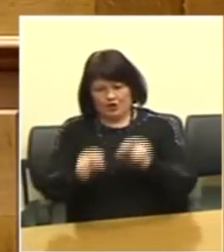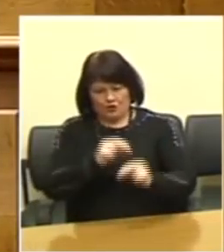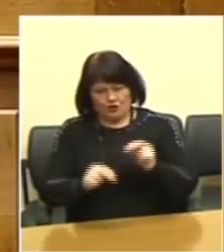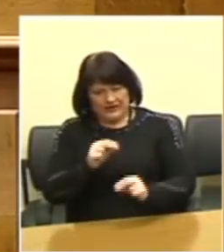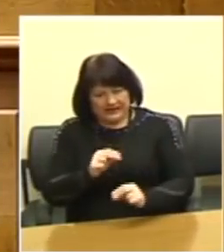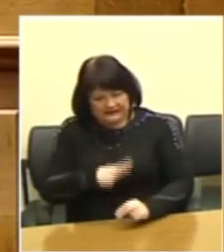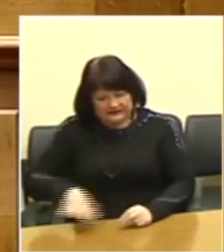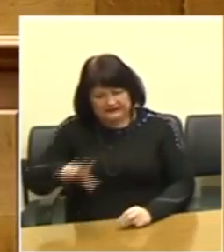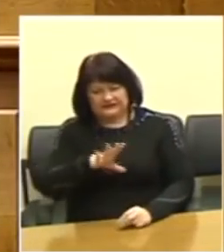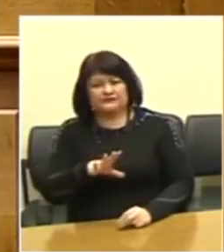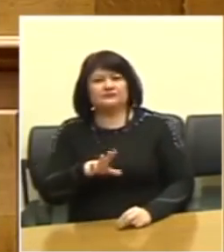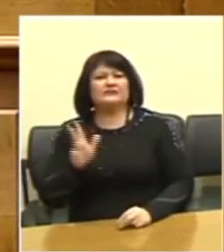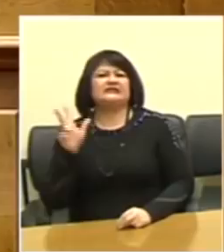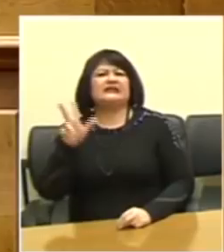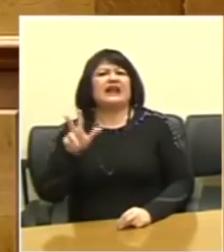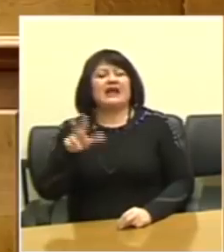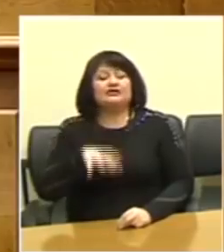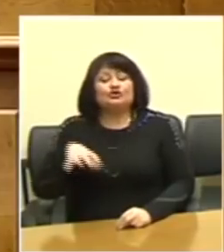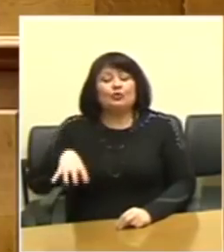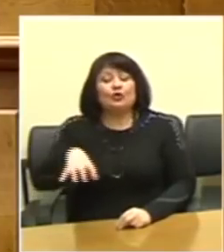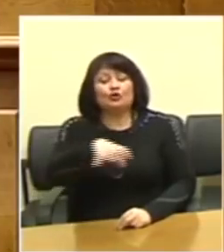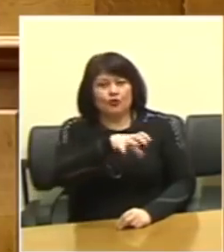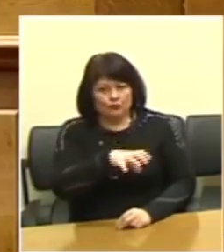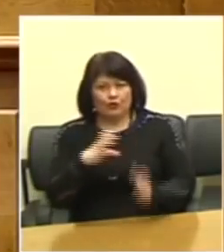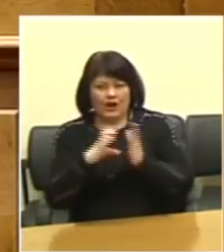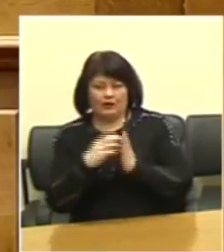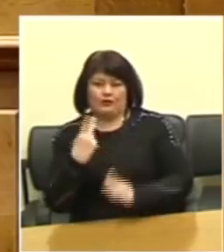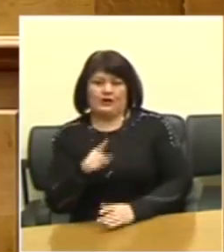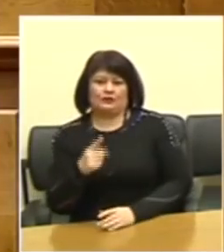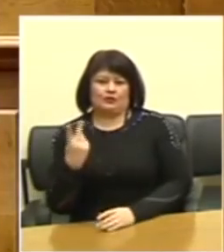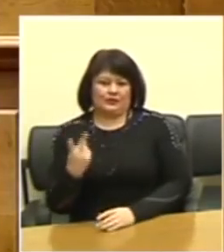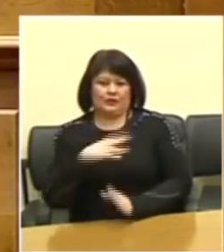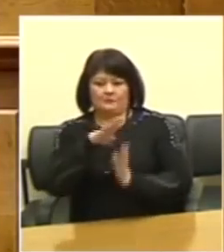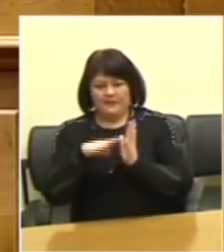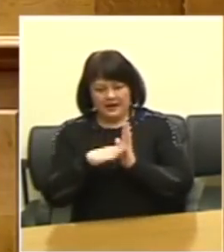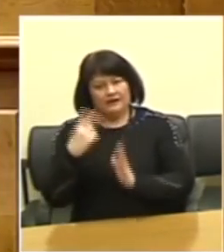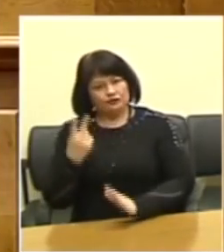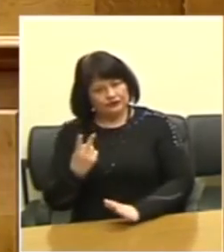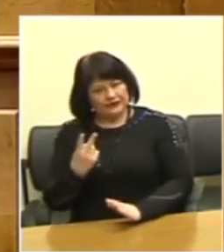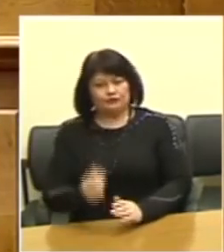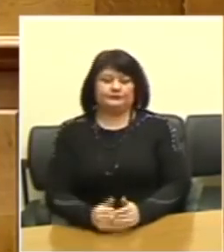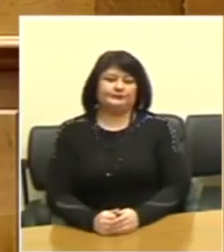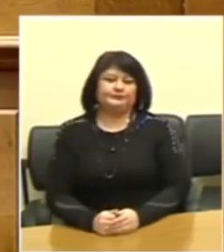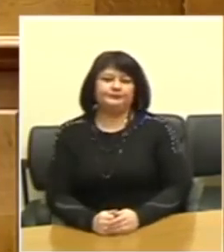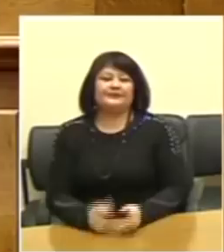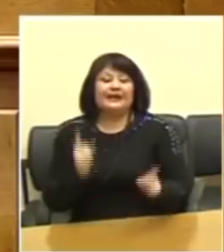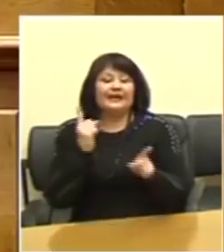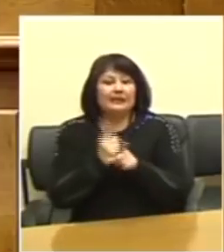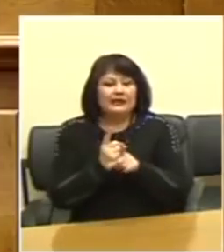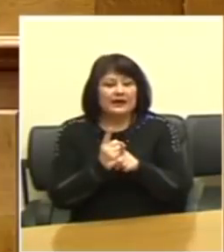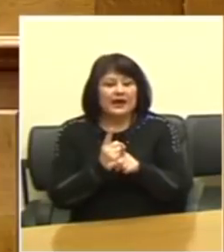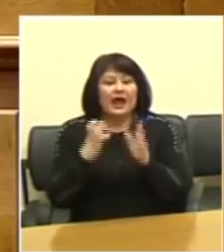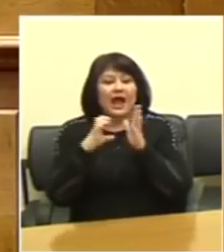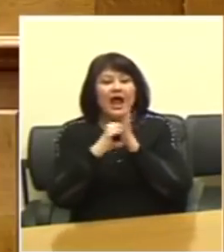τοπικών λαϊκών συνελεύσεων και ούτω καθεξής, άρθρο 102, παράγραφος 2. Ειδικά για